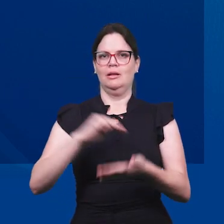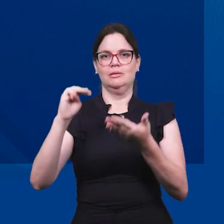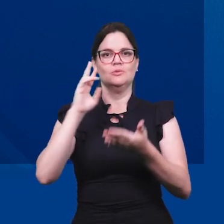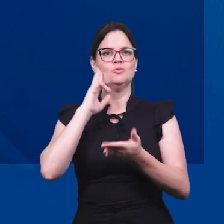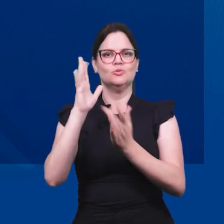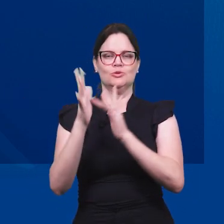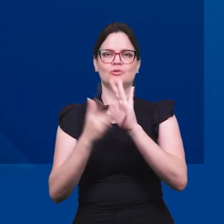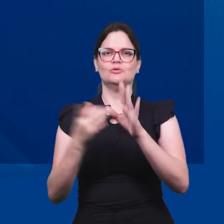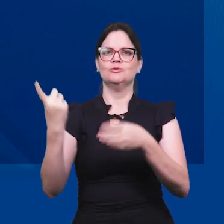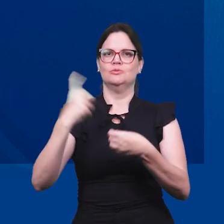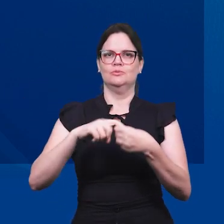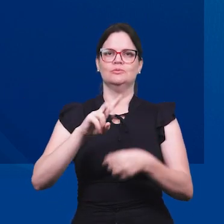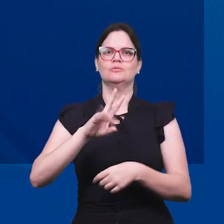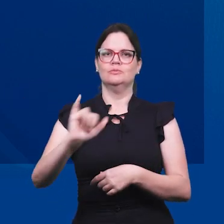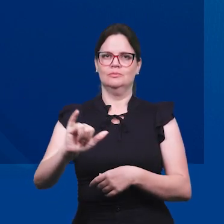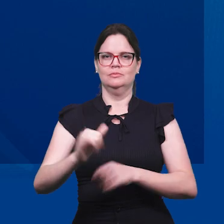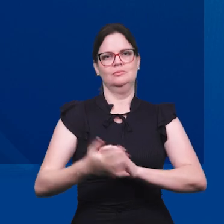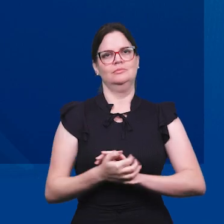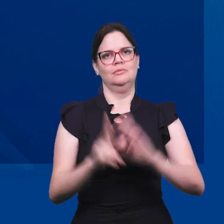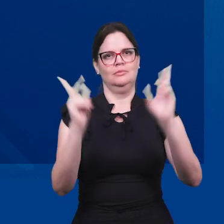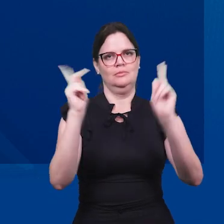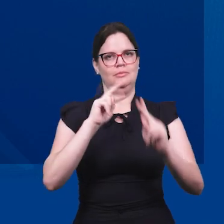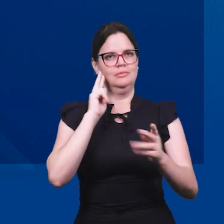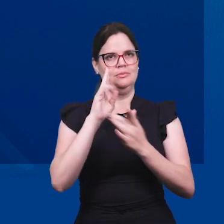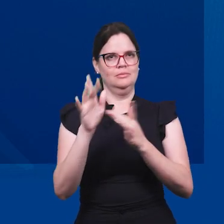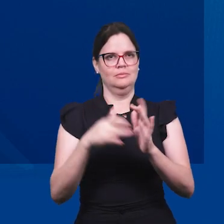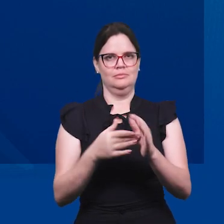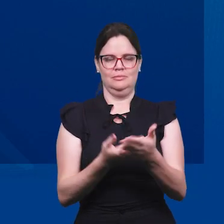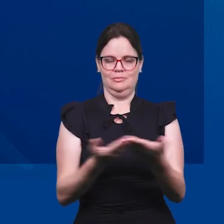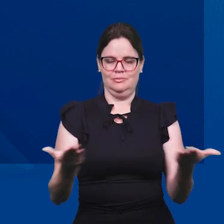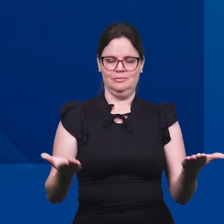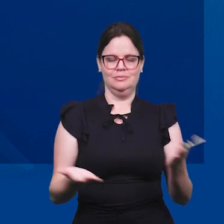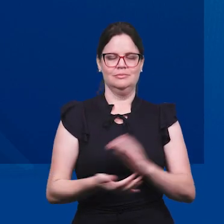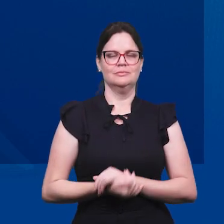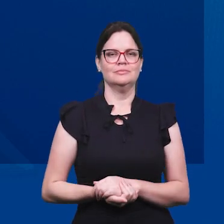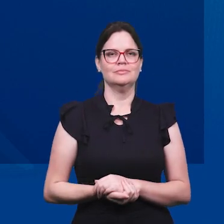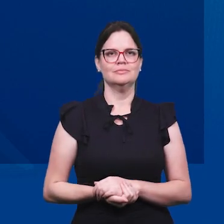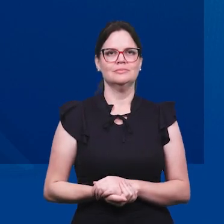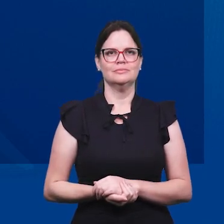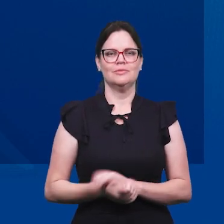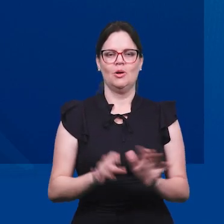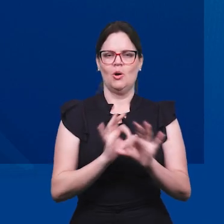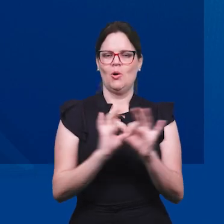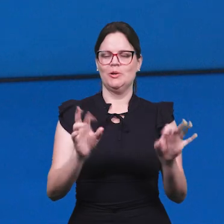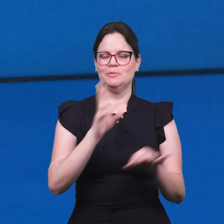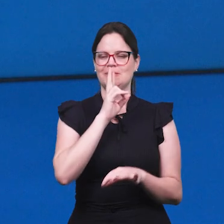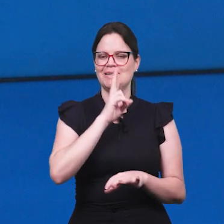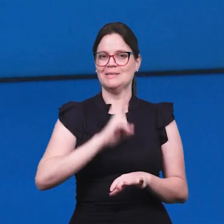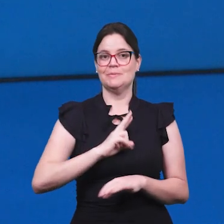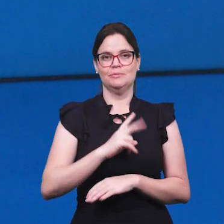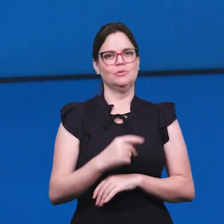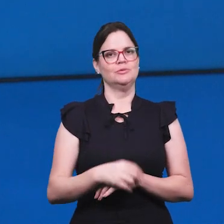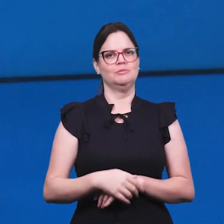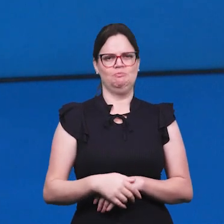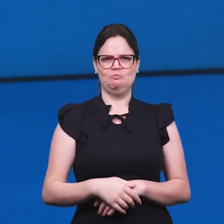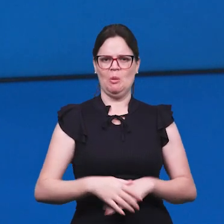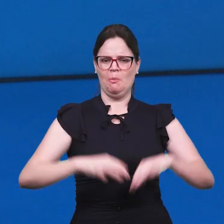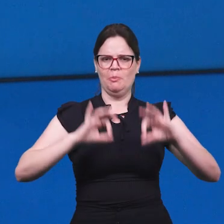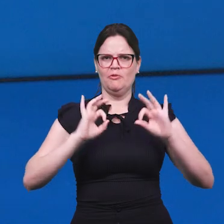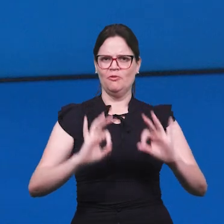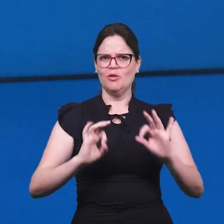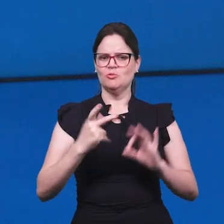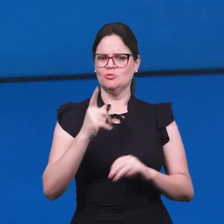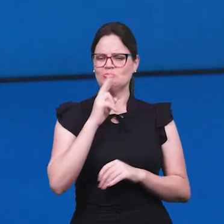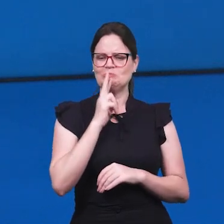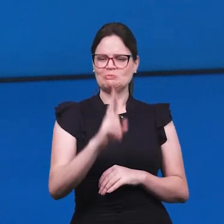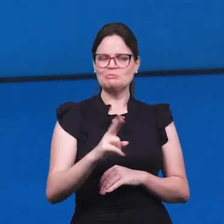signifie Maranatha, le Seigneur Jésus vient. La paix du Seigneur a... Muito bem, André, as suas